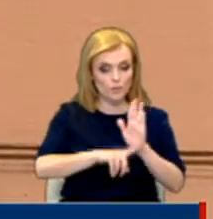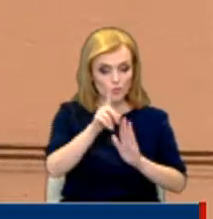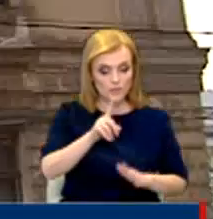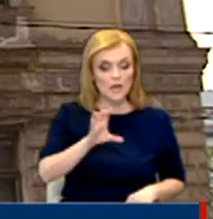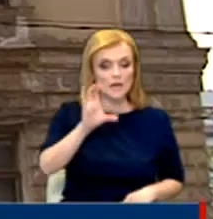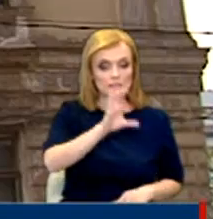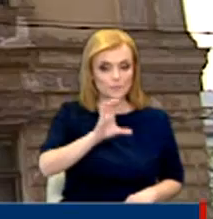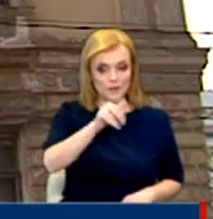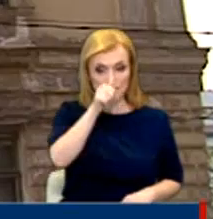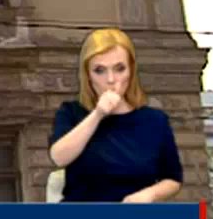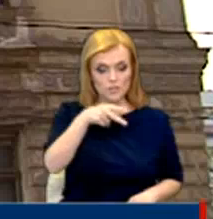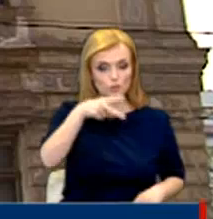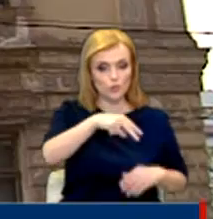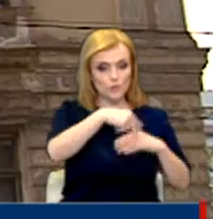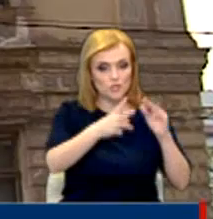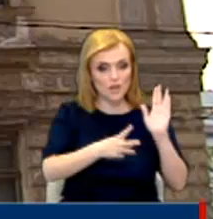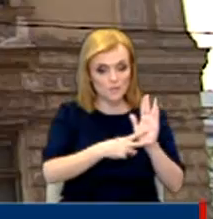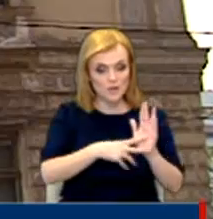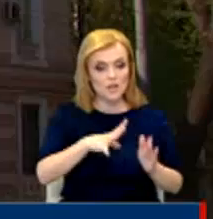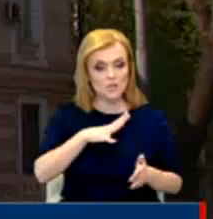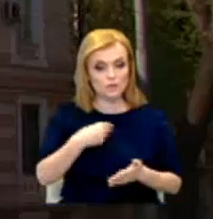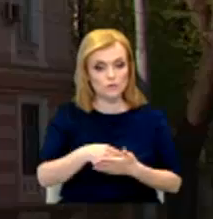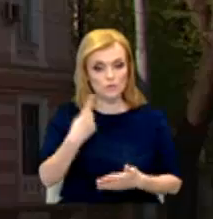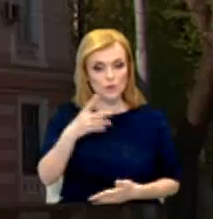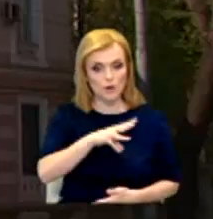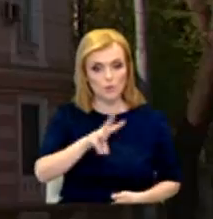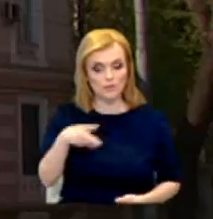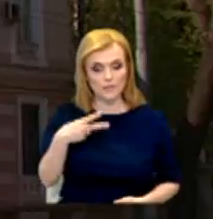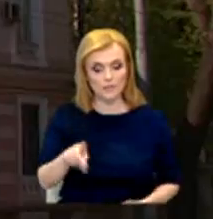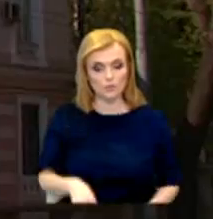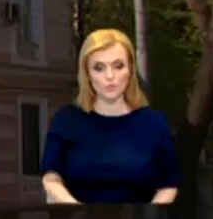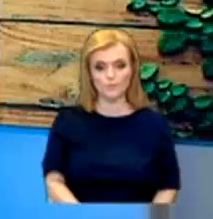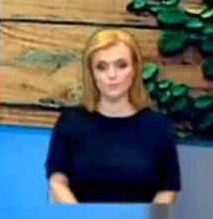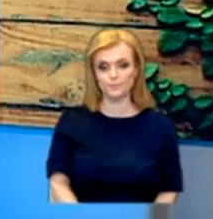septembrie 2017 și a avut un buget de 1 milion de euro.